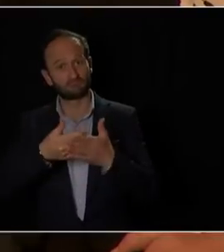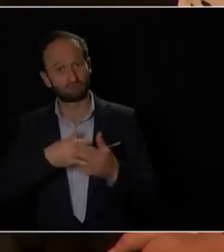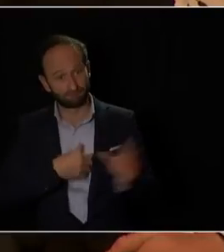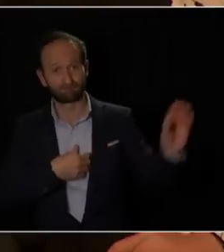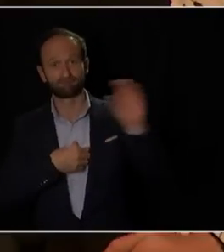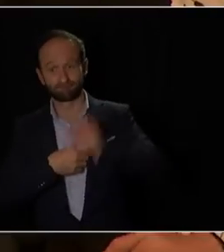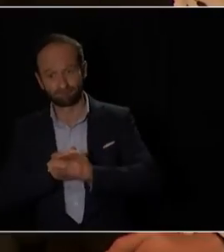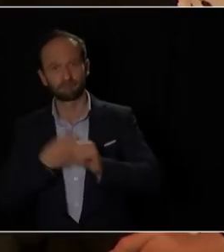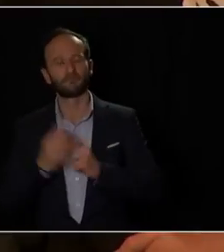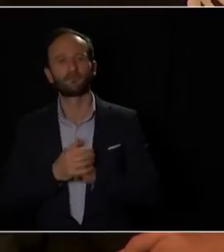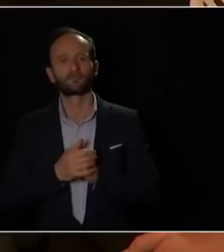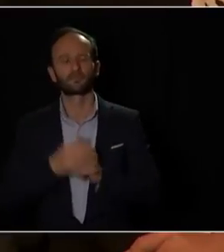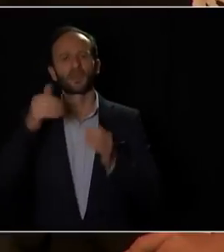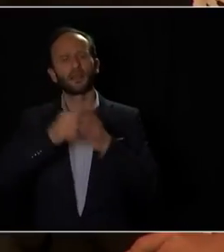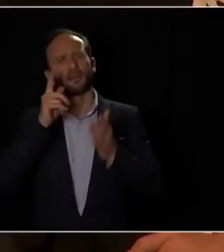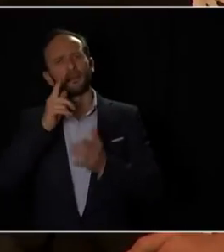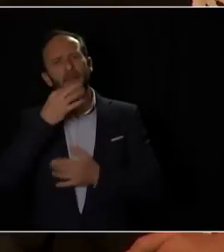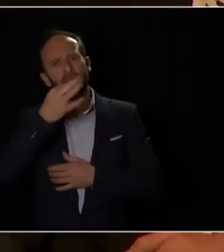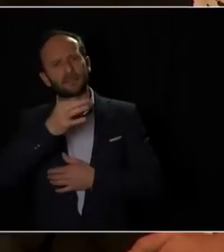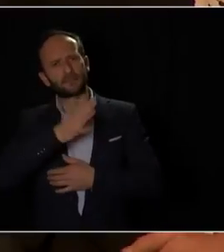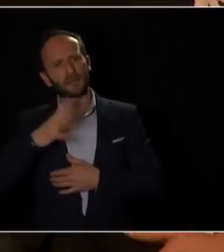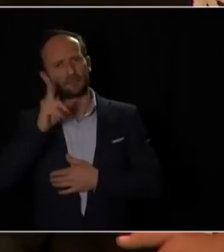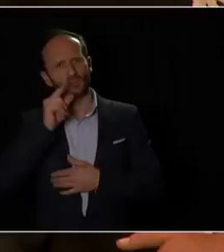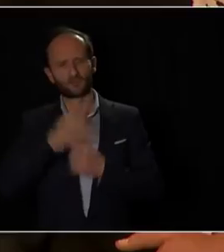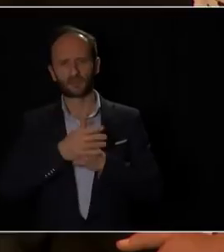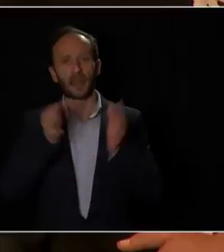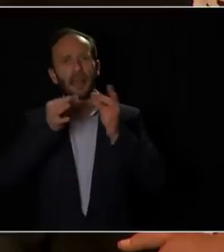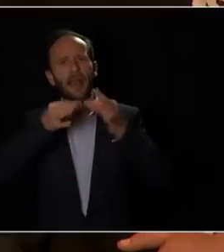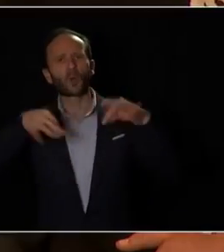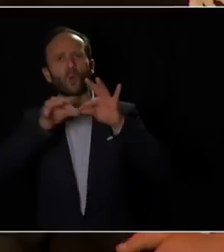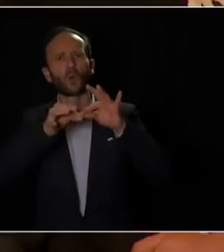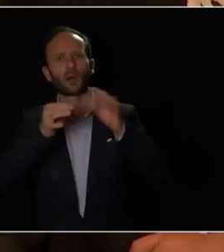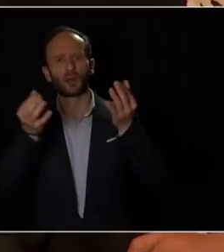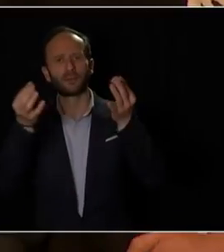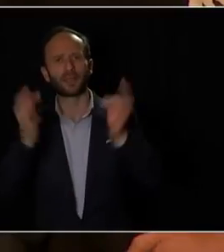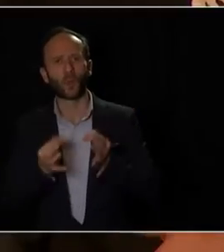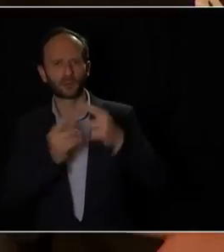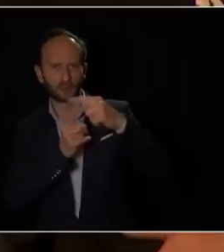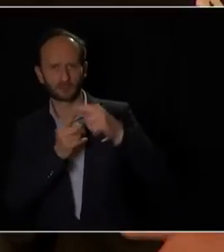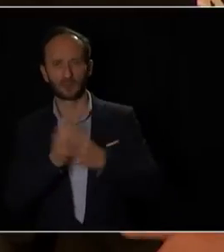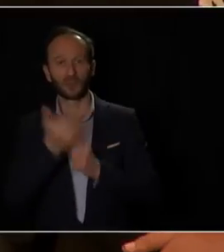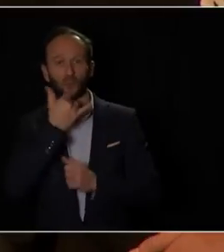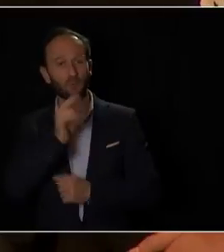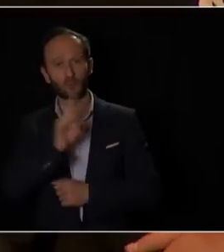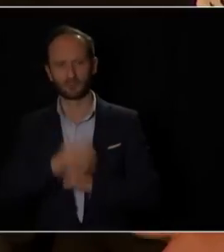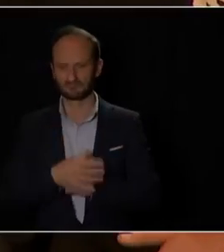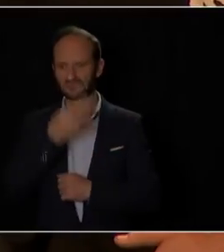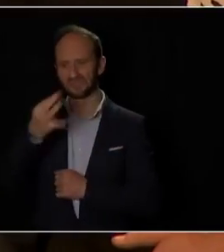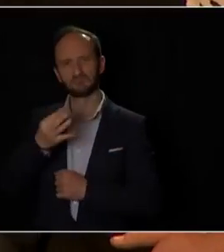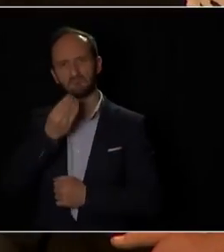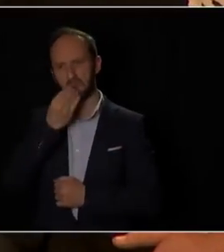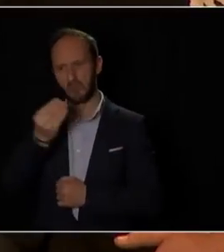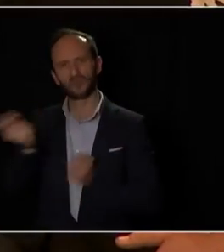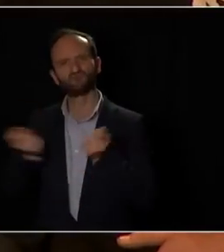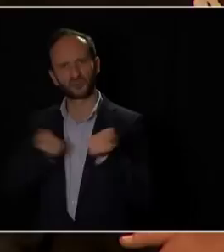Messieurs, la Cour des comptes, je dis bien la Cour des comptes, ne s'y est pas trompée. Elle a salué notre bonne gestion.